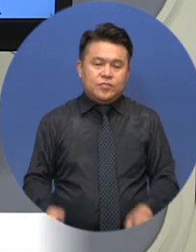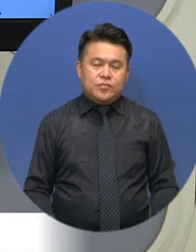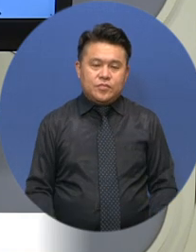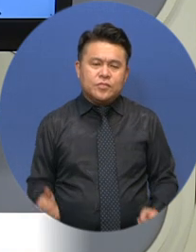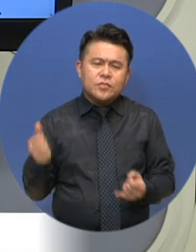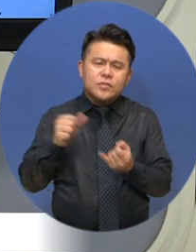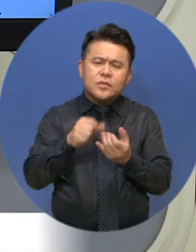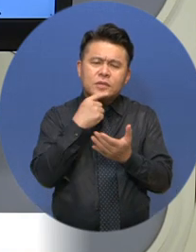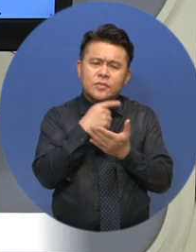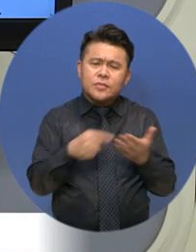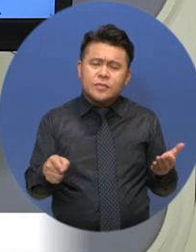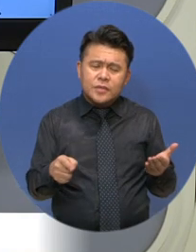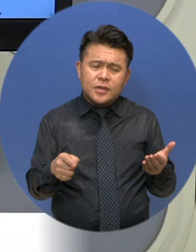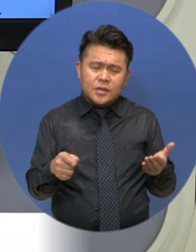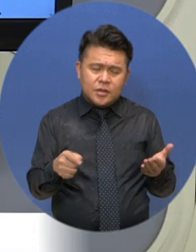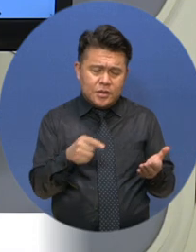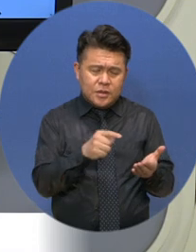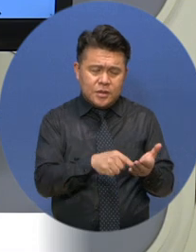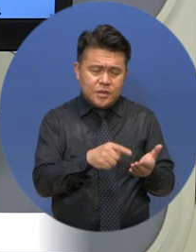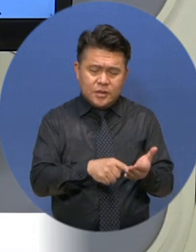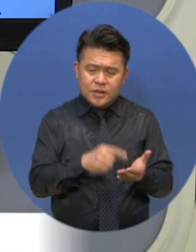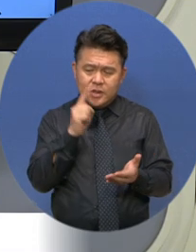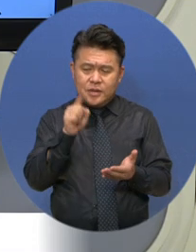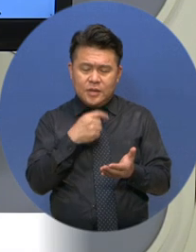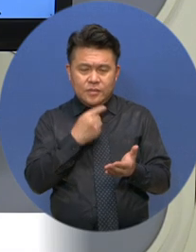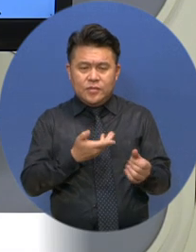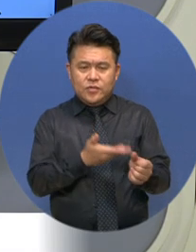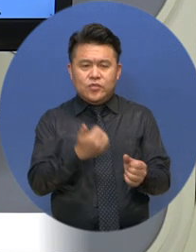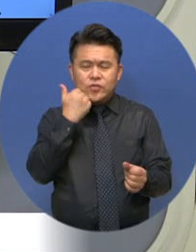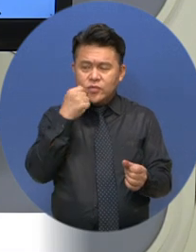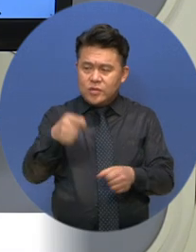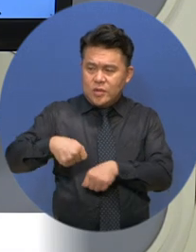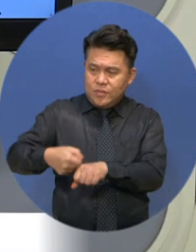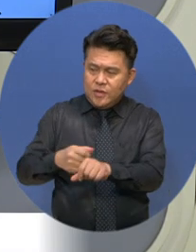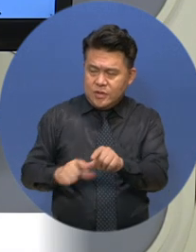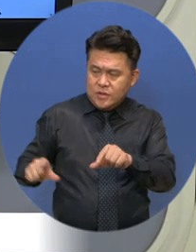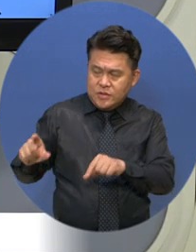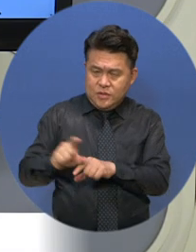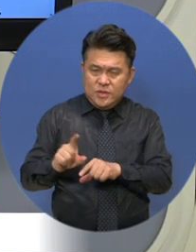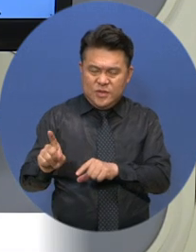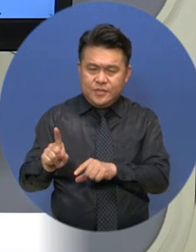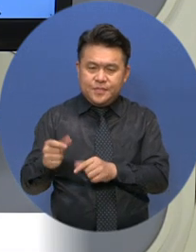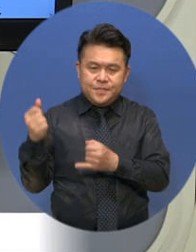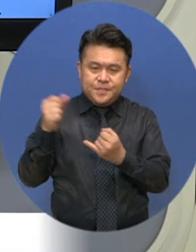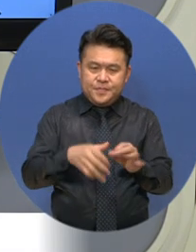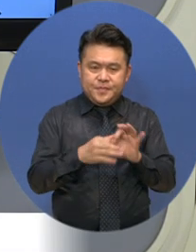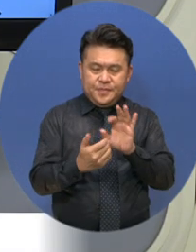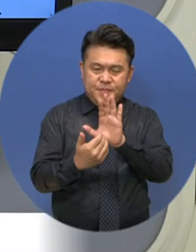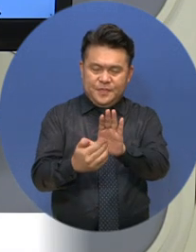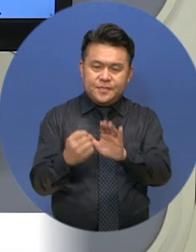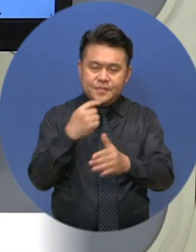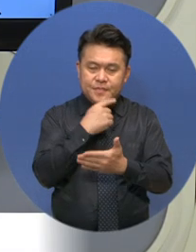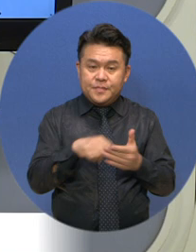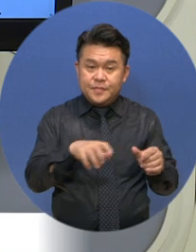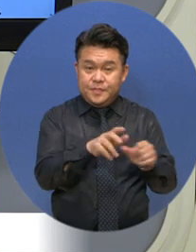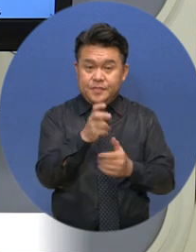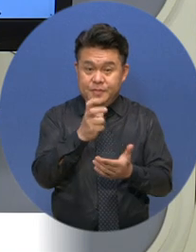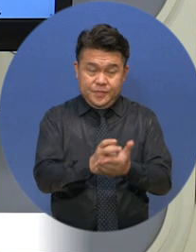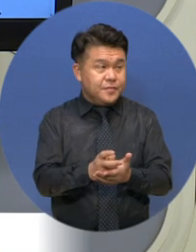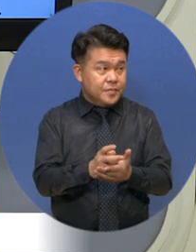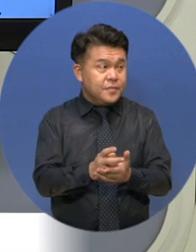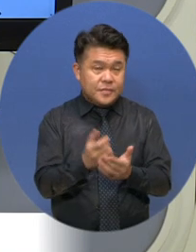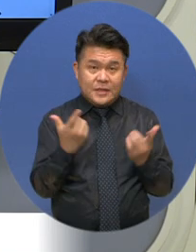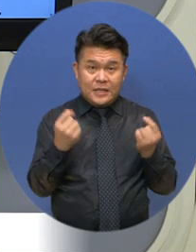성폭력 피해자에게 불이익을 준 사람을 대상으로 처벌을 강화하는 성폭력 방지 및 피해자 보호 등에 관한